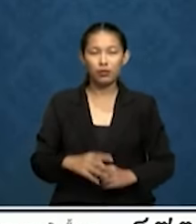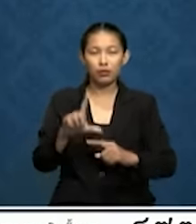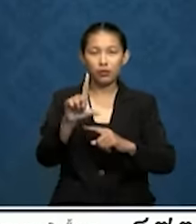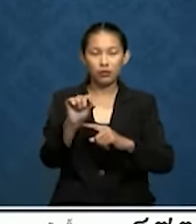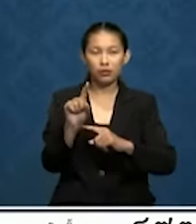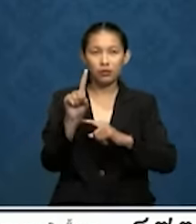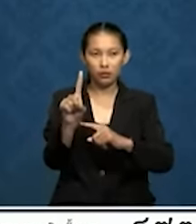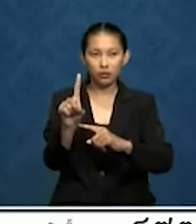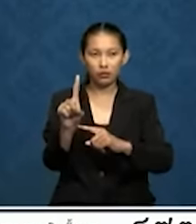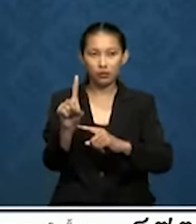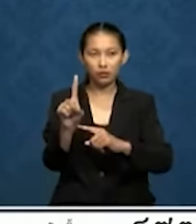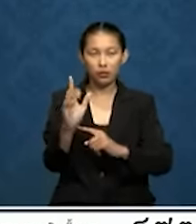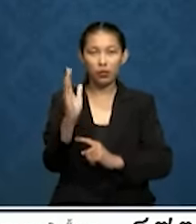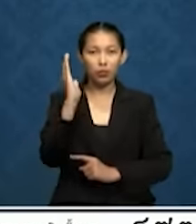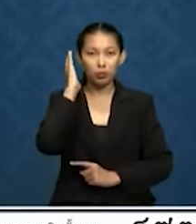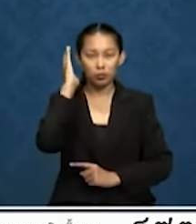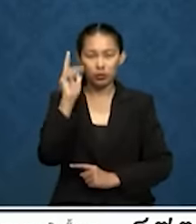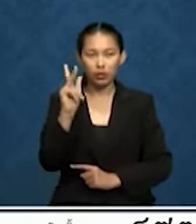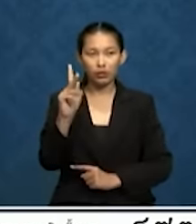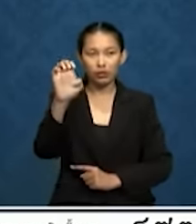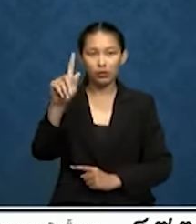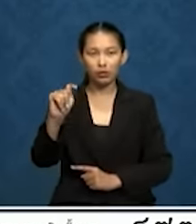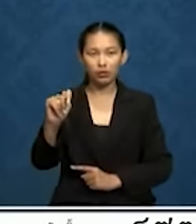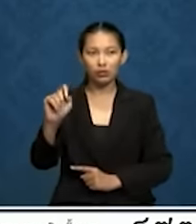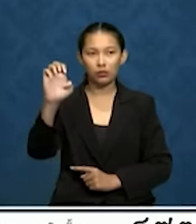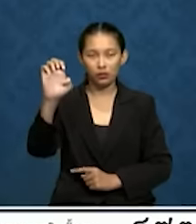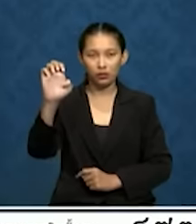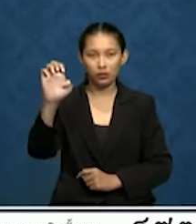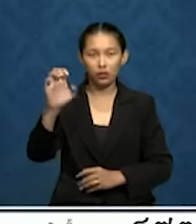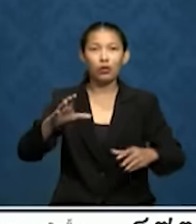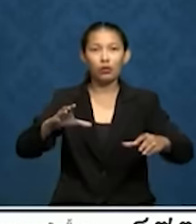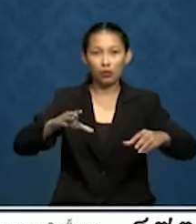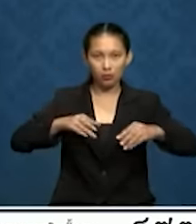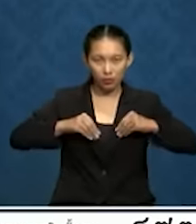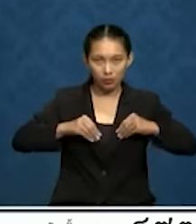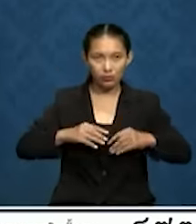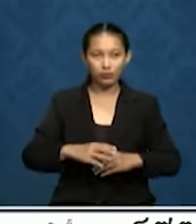21นายกิตติสมทรัพย ์กิตติสมทรัพย์เห็นชอบครับ